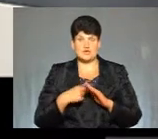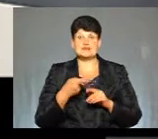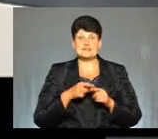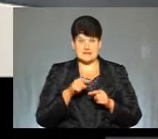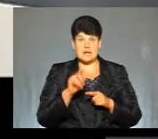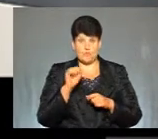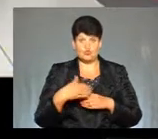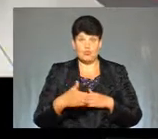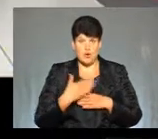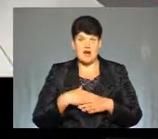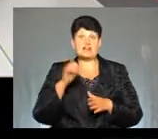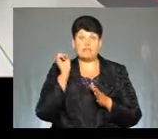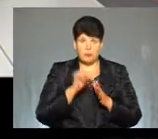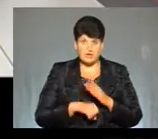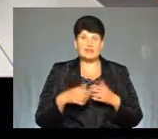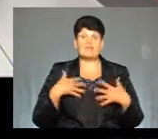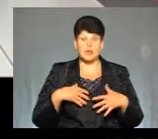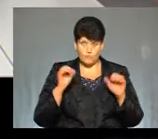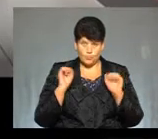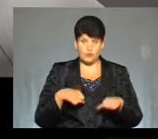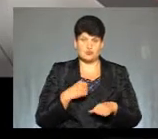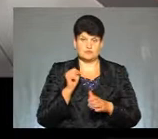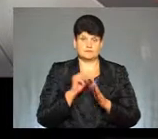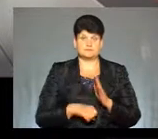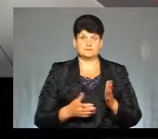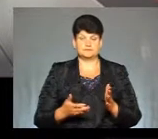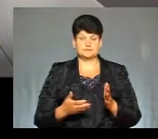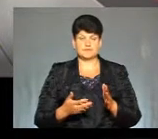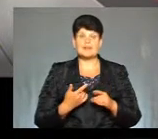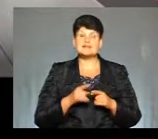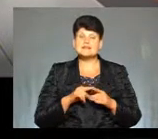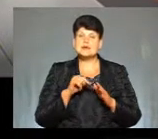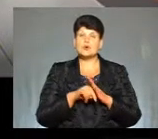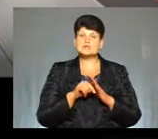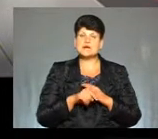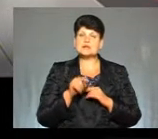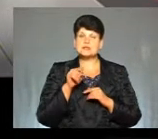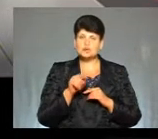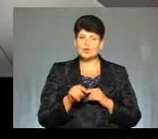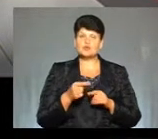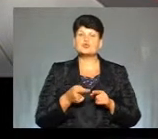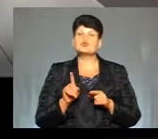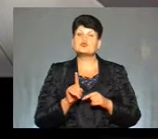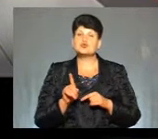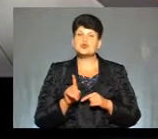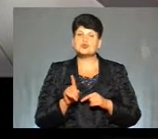і вбити, і можуть це в Криму зробити. Тобто це ознака того, подразник влади,